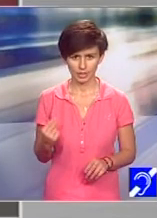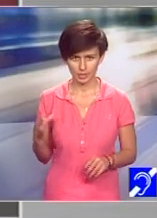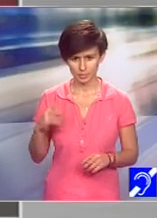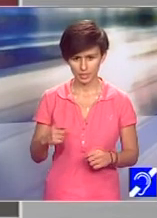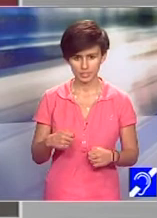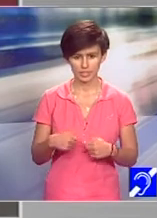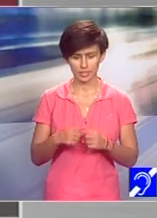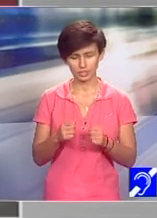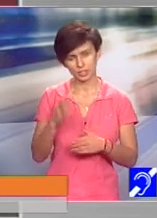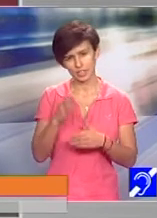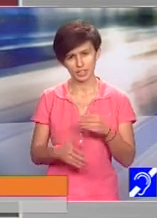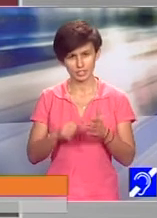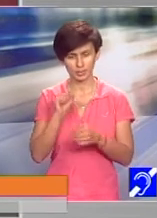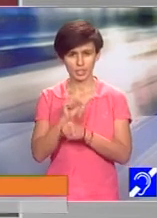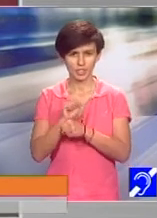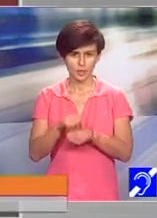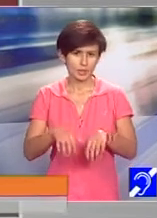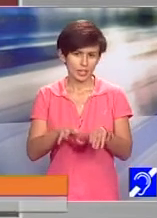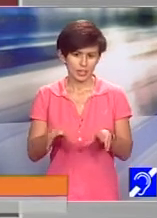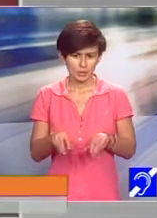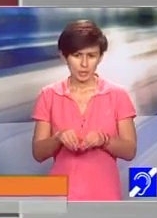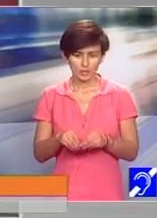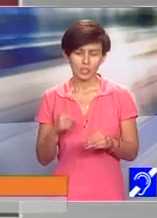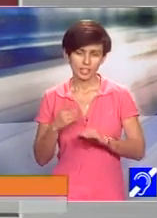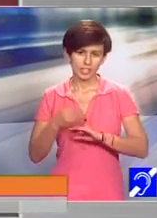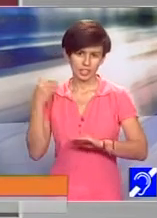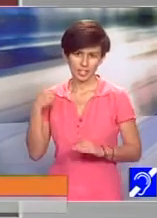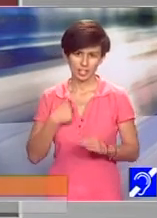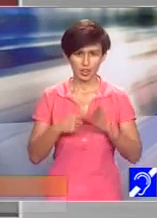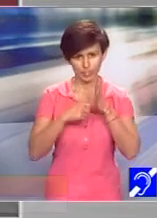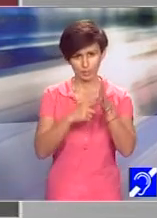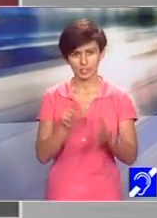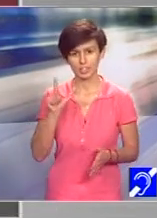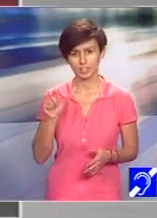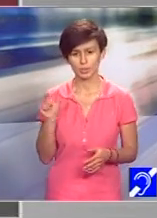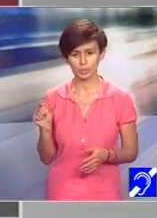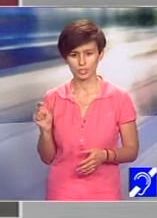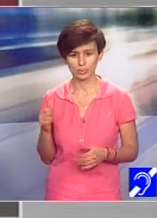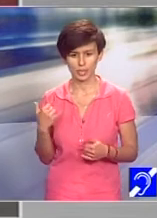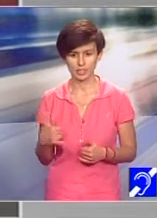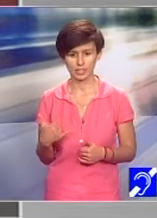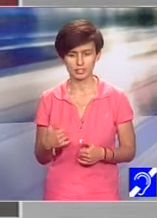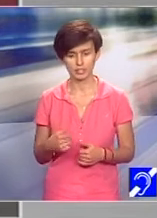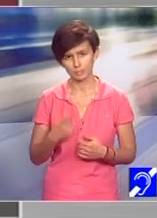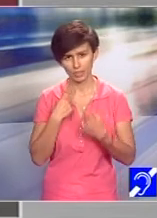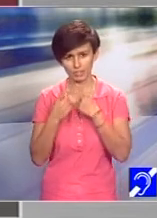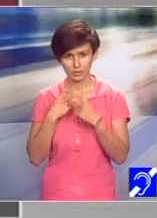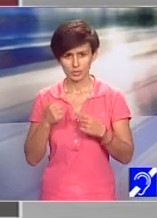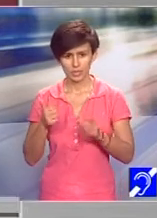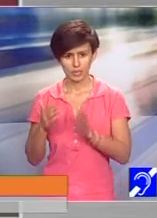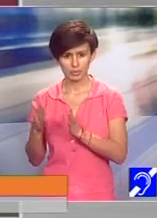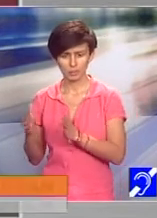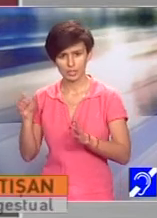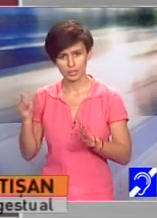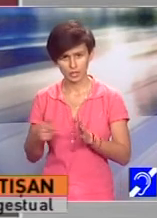Bună seara tuturor! Încheiem o nouă săptămână împreună, nu înainte de a vă prezenta alte două subiecte astăzi. În prima parte vom sta de vorbă cu un reprezentant